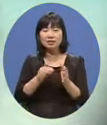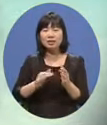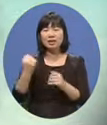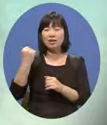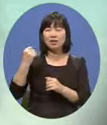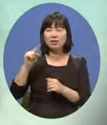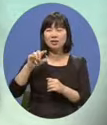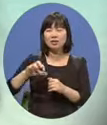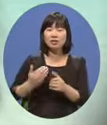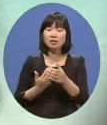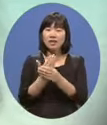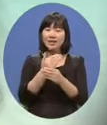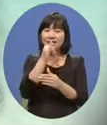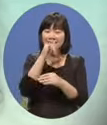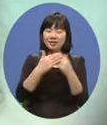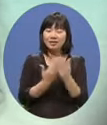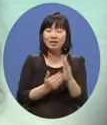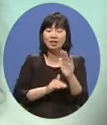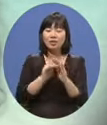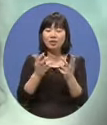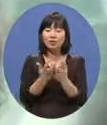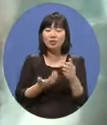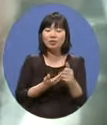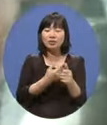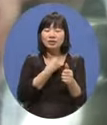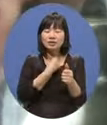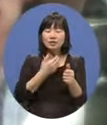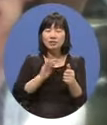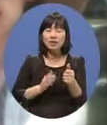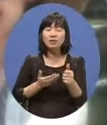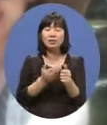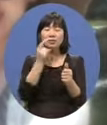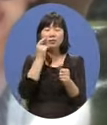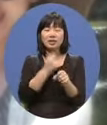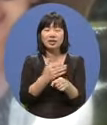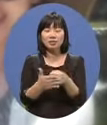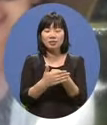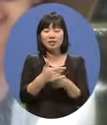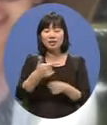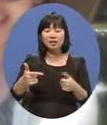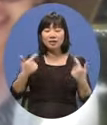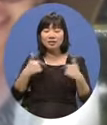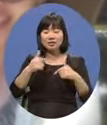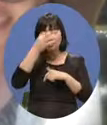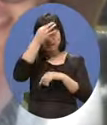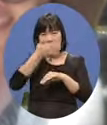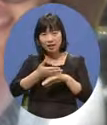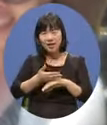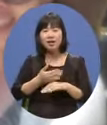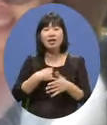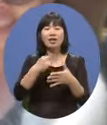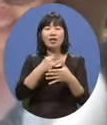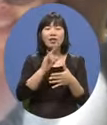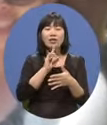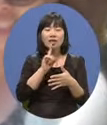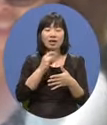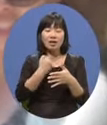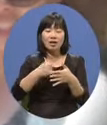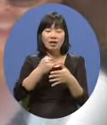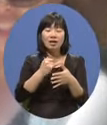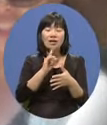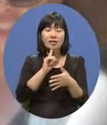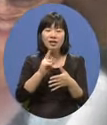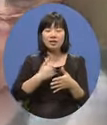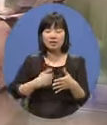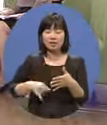에너지가 어디서 나오는지 다 채워주고 싶지만 못해주는 게 늘 미안하단다. 하원아, 하원아,